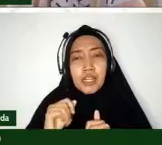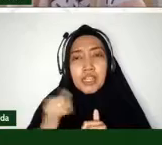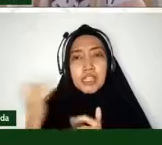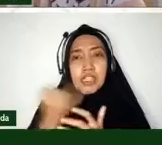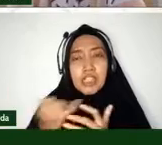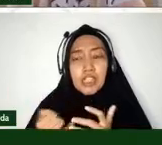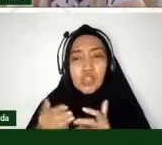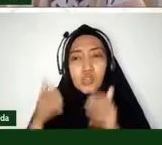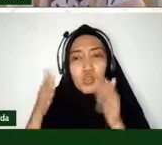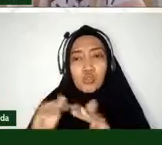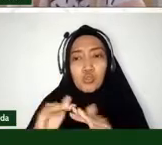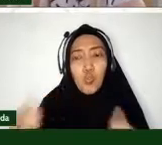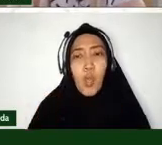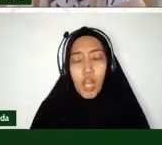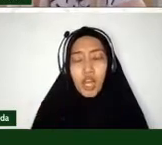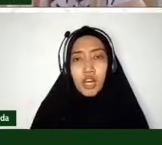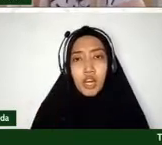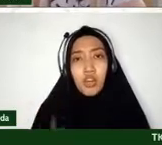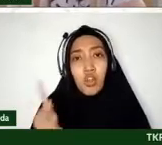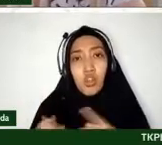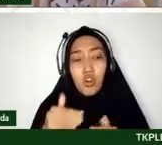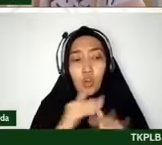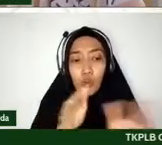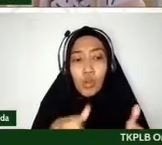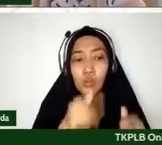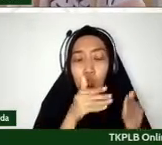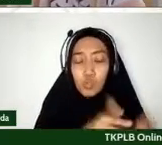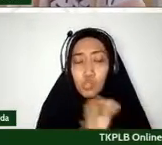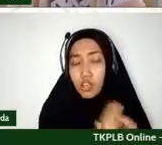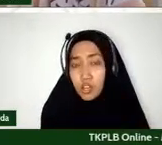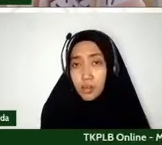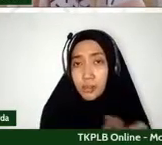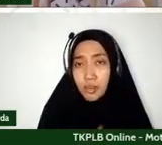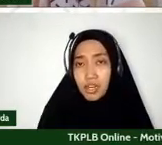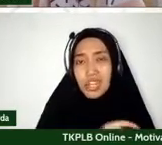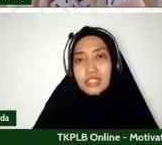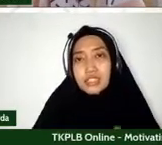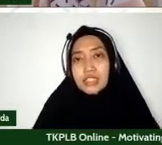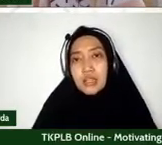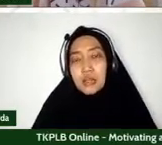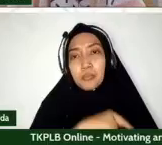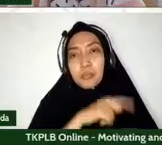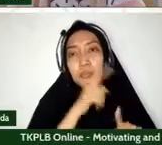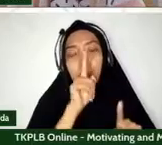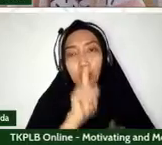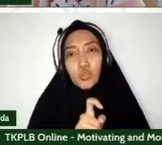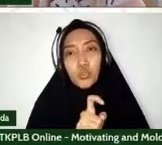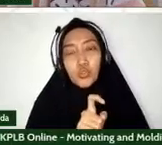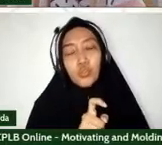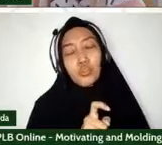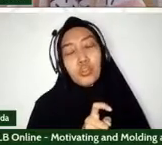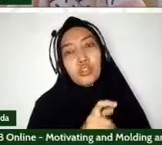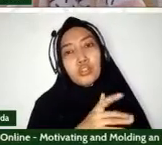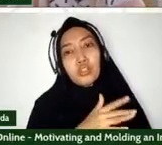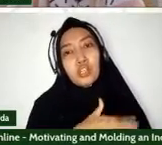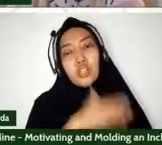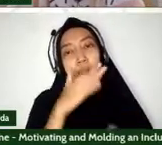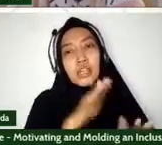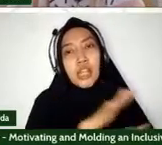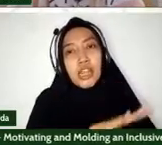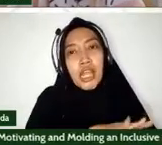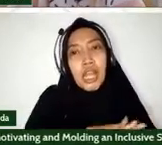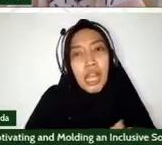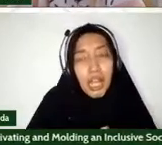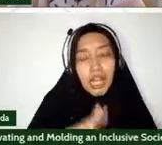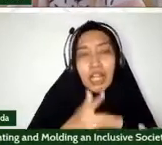atau jika tidak ada ruangan khusus gitu kan, jamnya dia masih butuh jam mungkin lebih tenang gitu kan, kalau